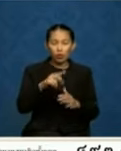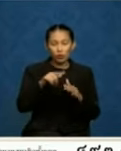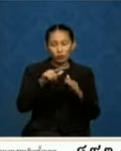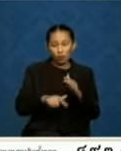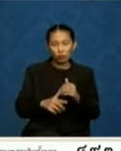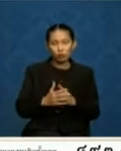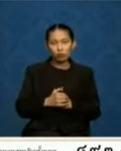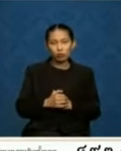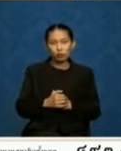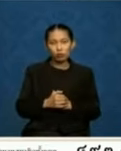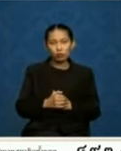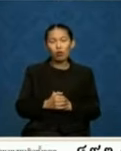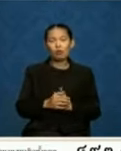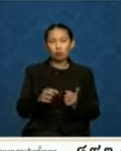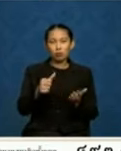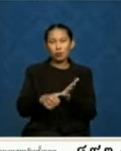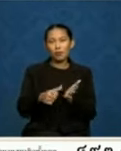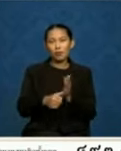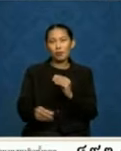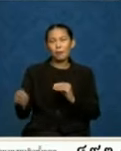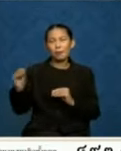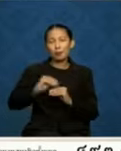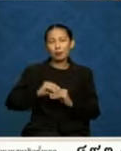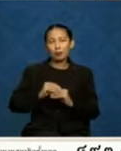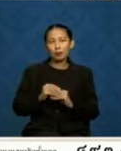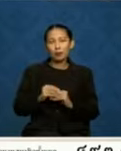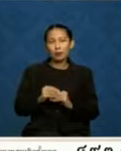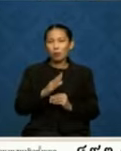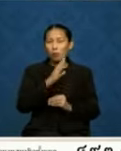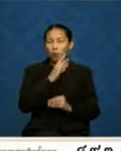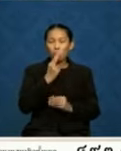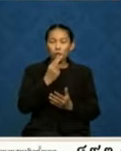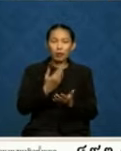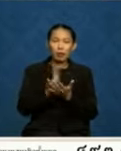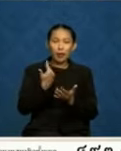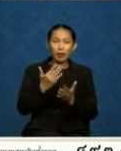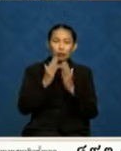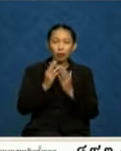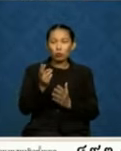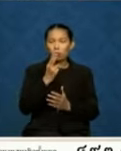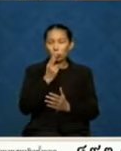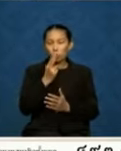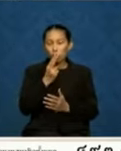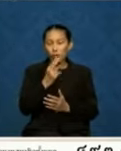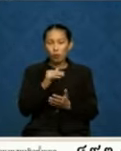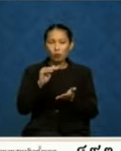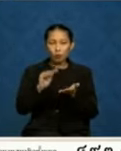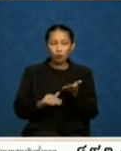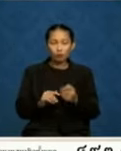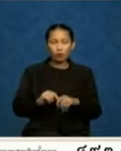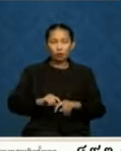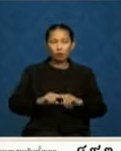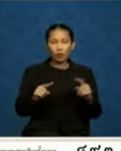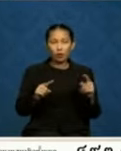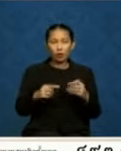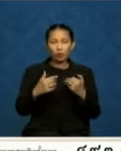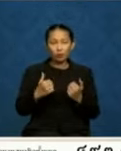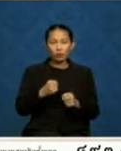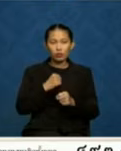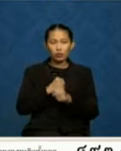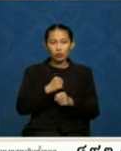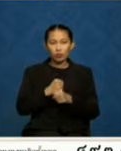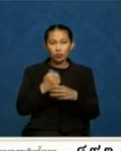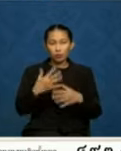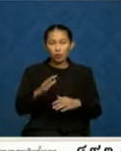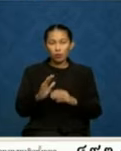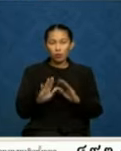ก็เลยบอกว่าก็ขึ้นภาษีขึ้นภาษีพอบุหรี่แพงคนจะได้สูบน้อยลงแต่ผลจากที่มีการดำเนินการประม